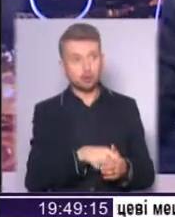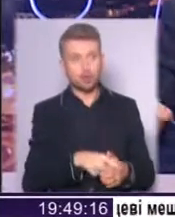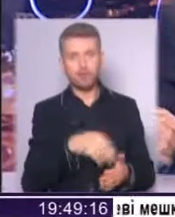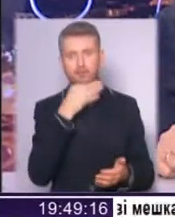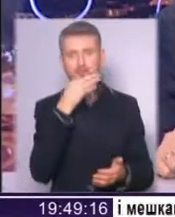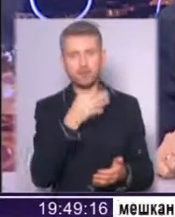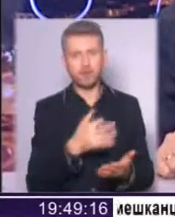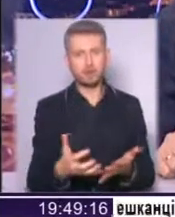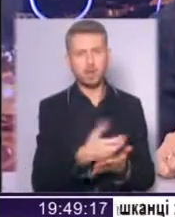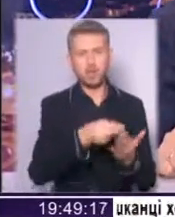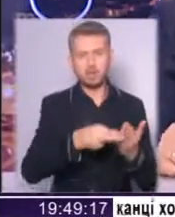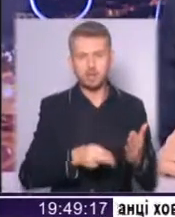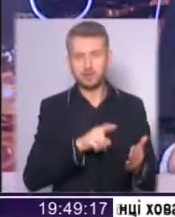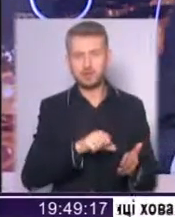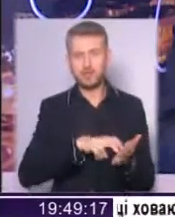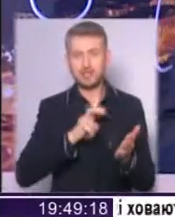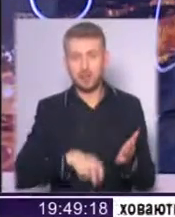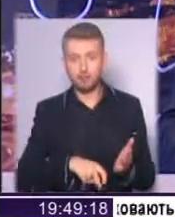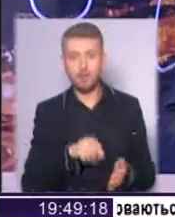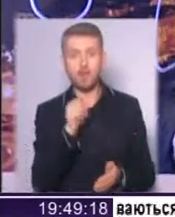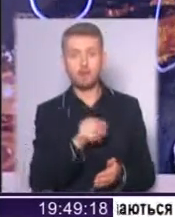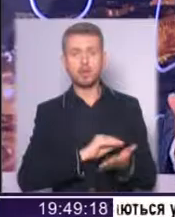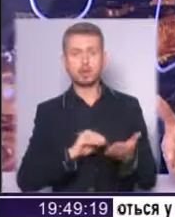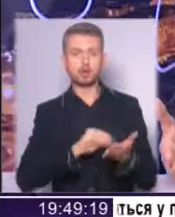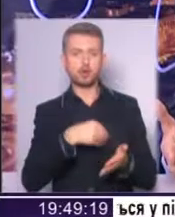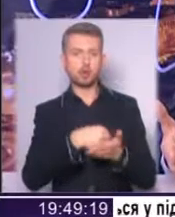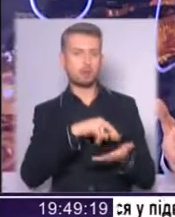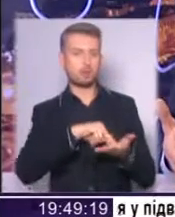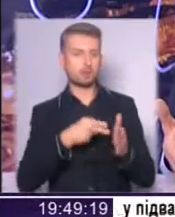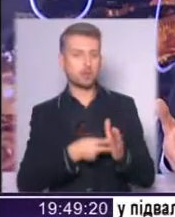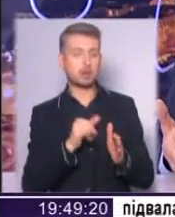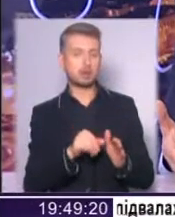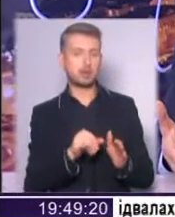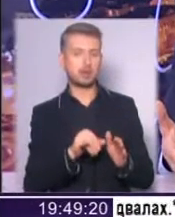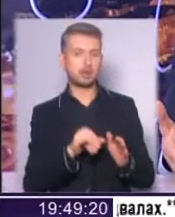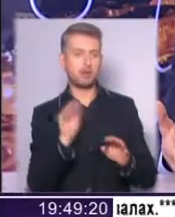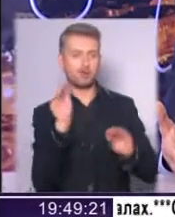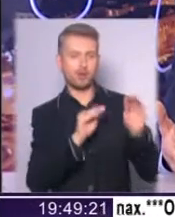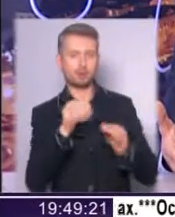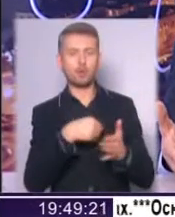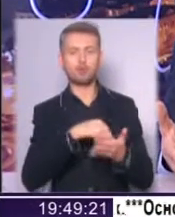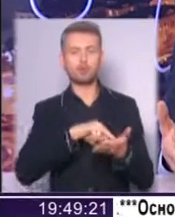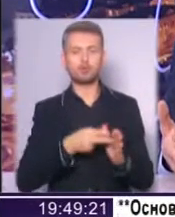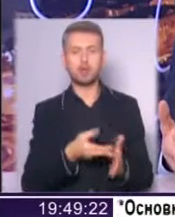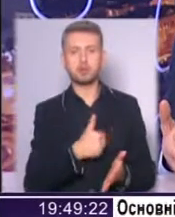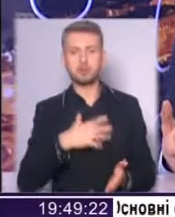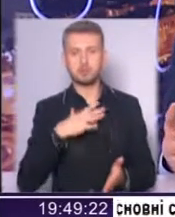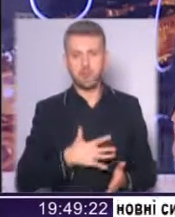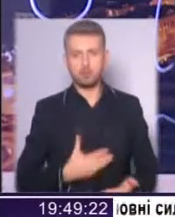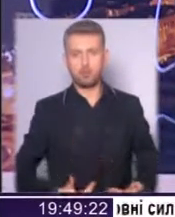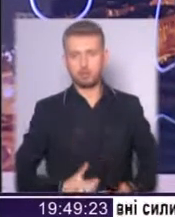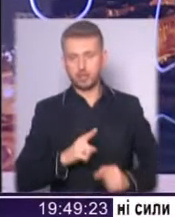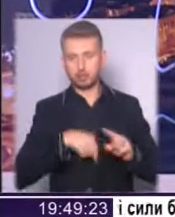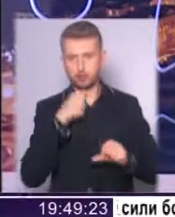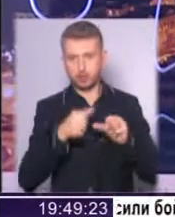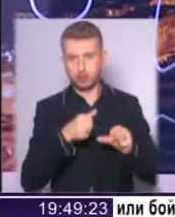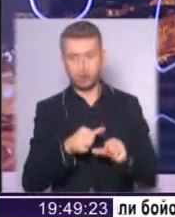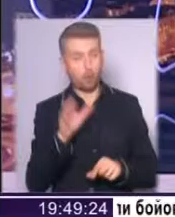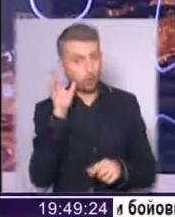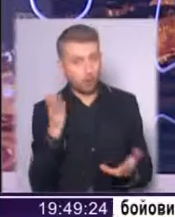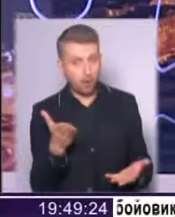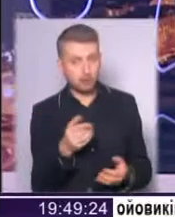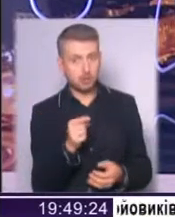це. Щодо Яценюка, ну я перепрошую, ну як ми можемо голосувати бюджет, людина, яка має нуль рейтингу довіри